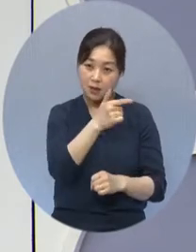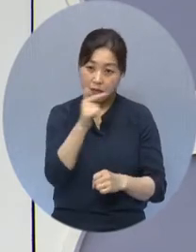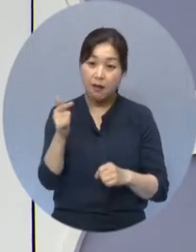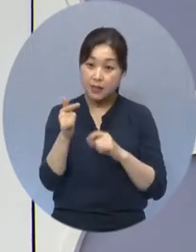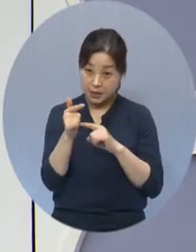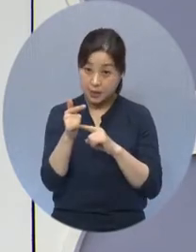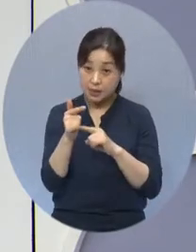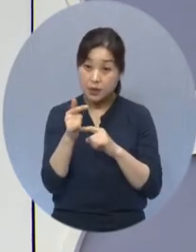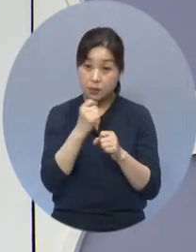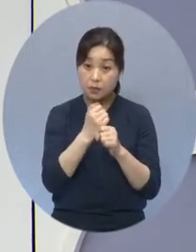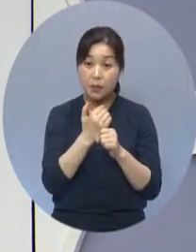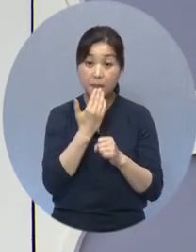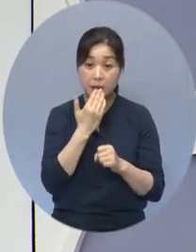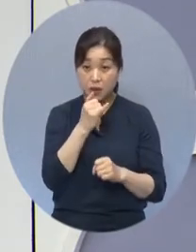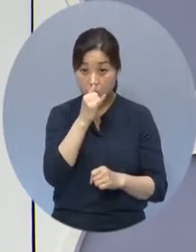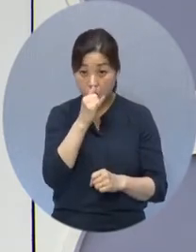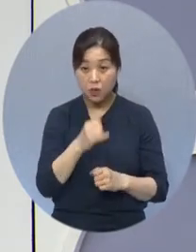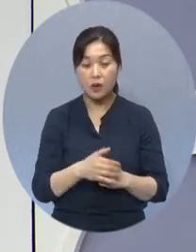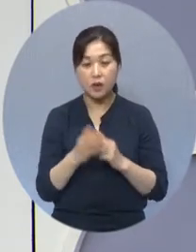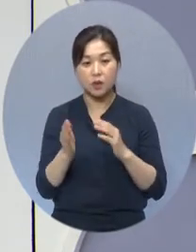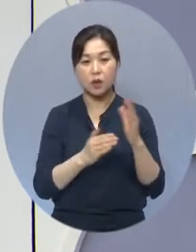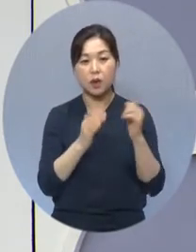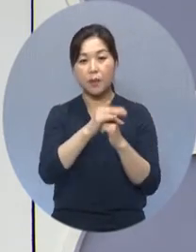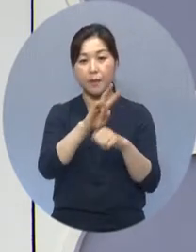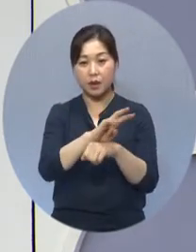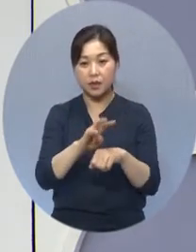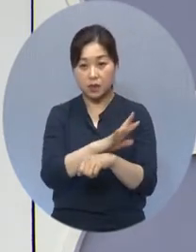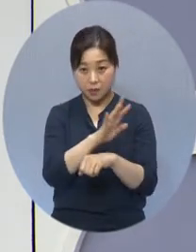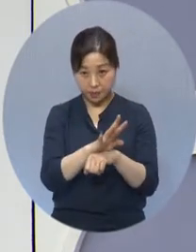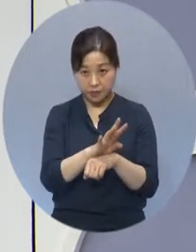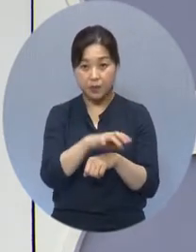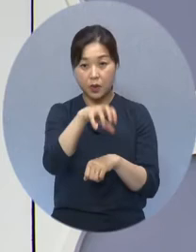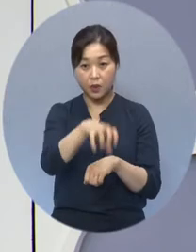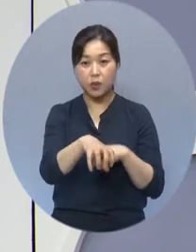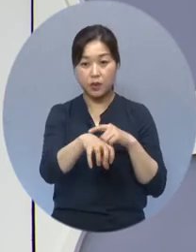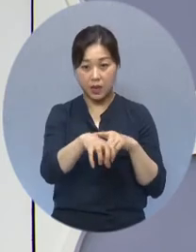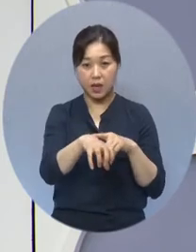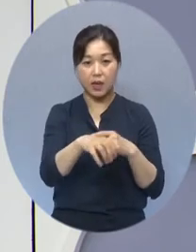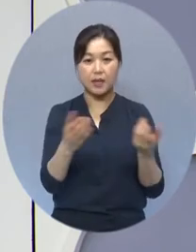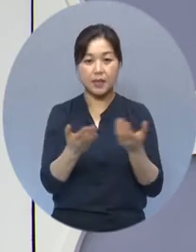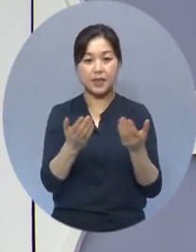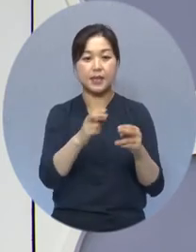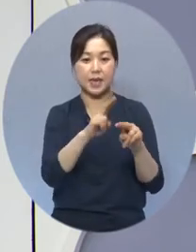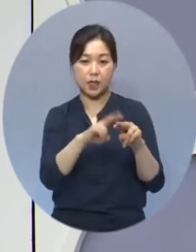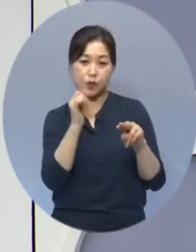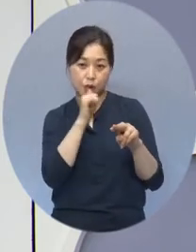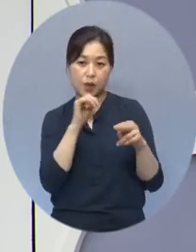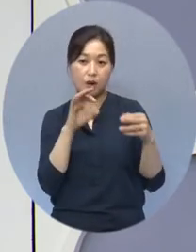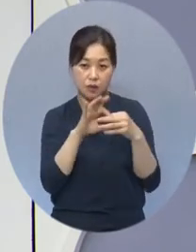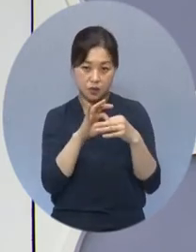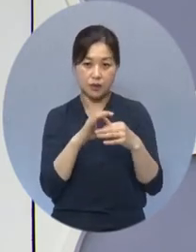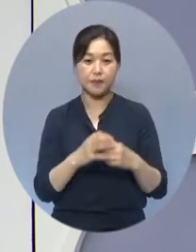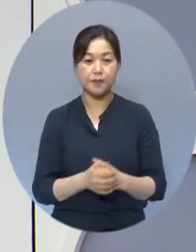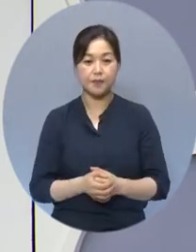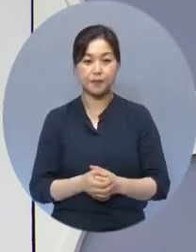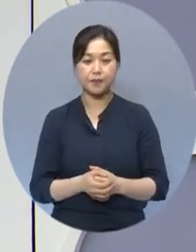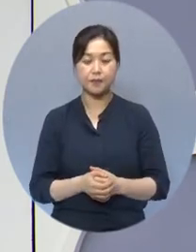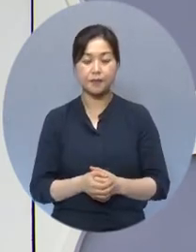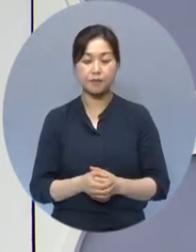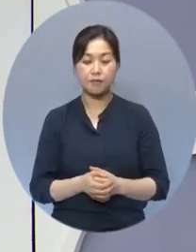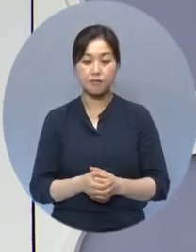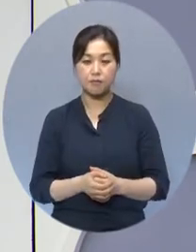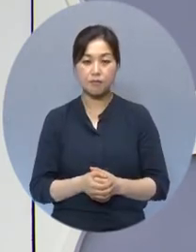주시고 또 이제 편의점 이런 데에 일자리를 맞는 일자리를 소개해드리고 이렇게 하다